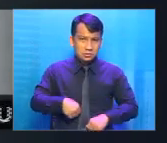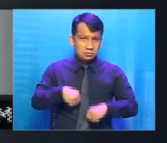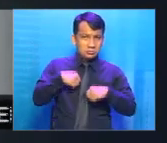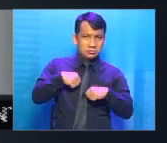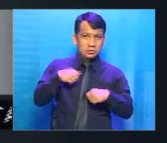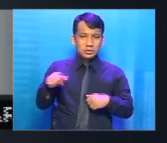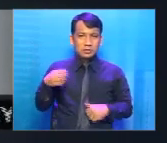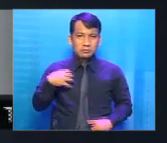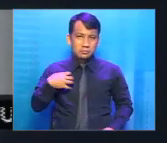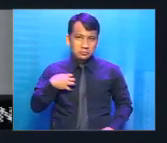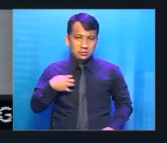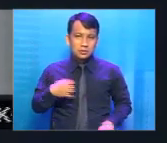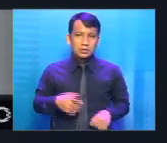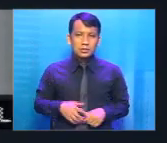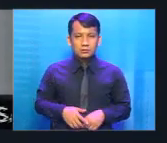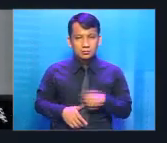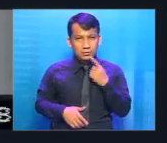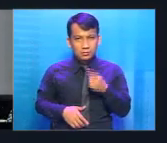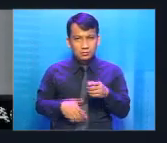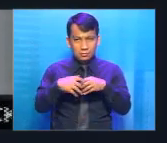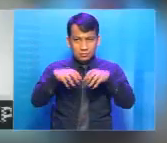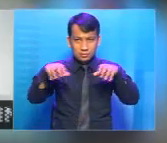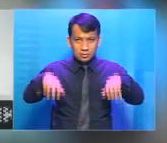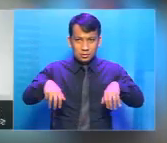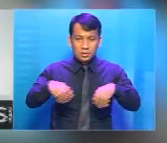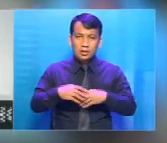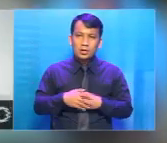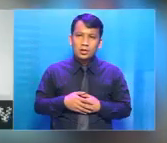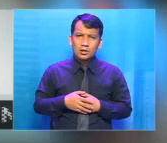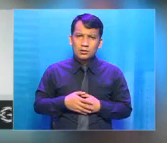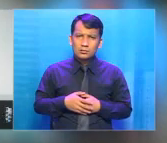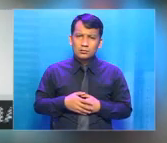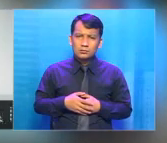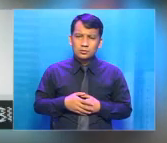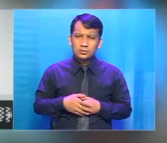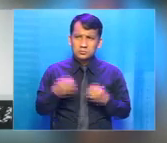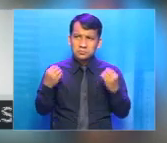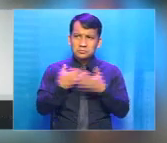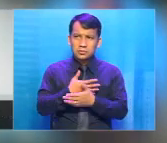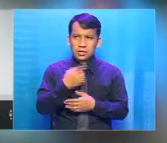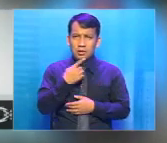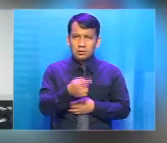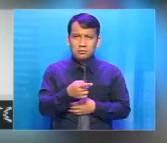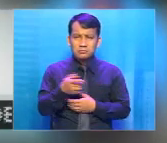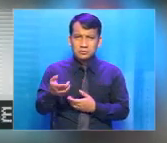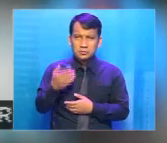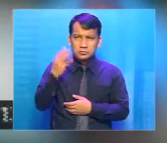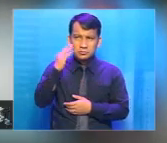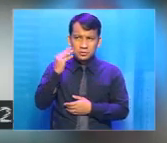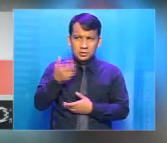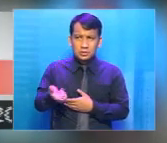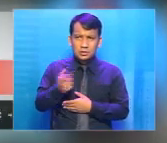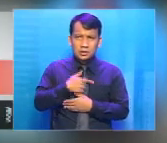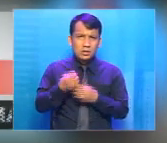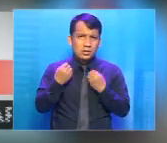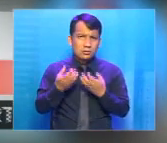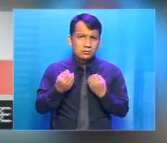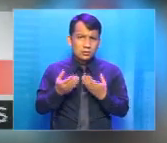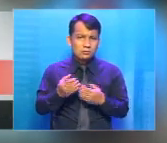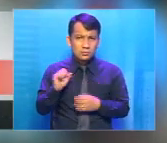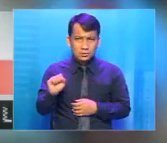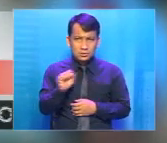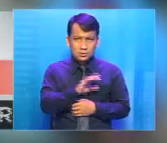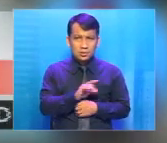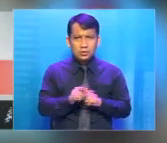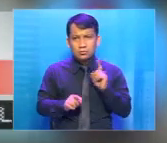pulis. Yung mga taong nakatira dito, sobrang takot na po kasi we have lots of senior citizen